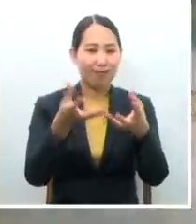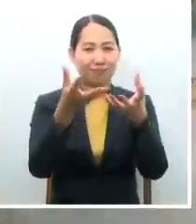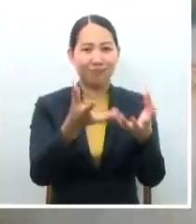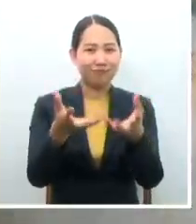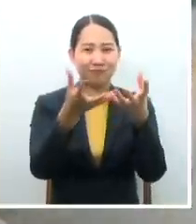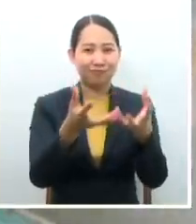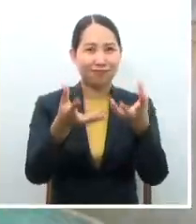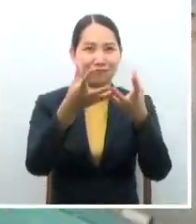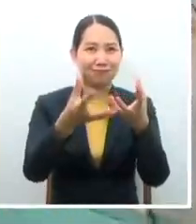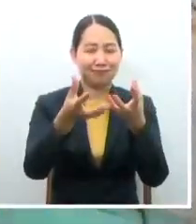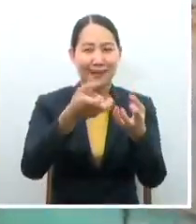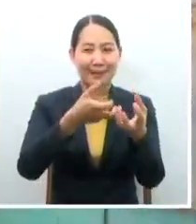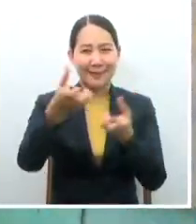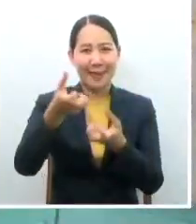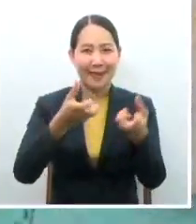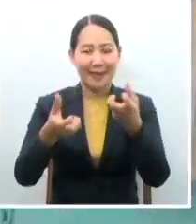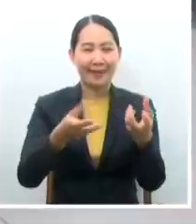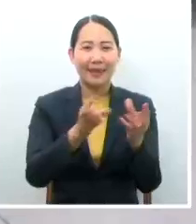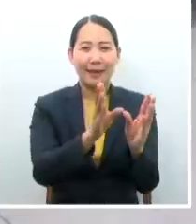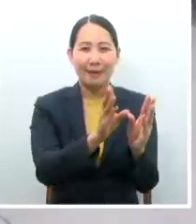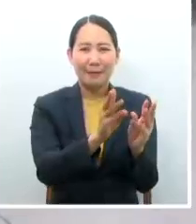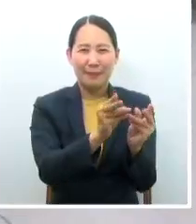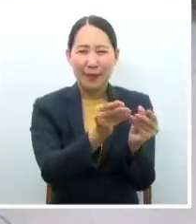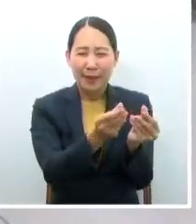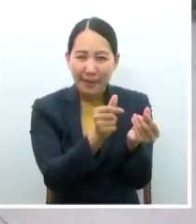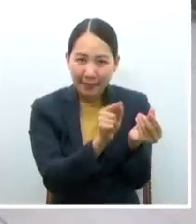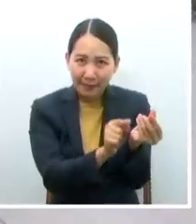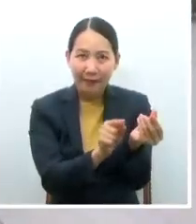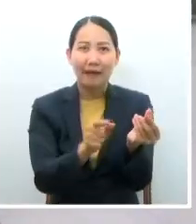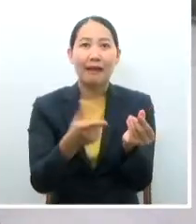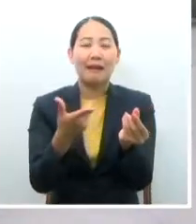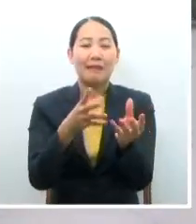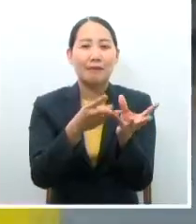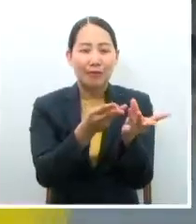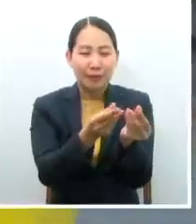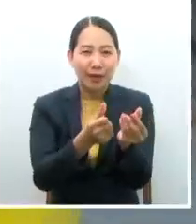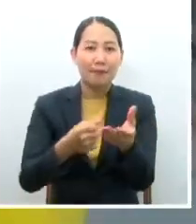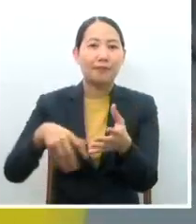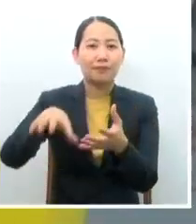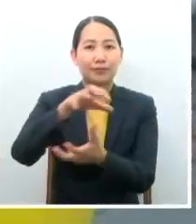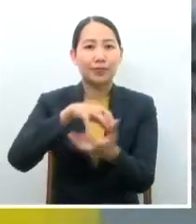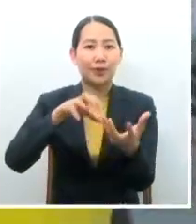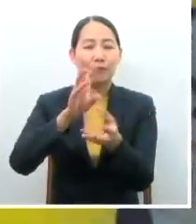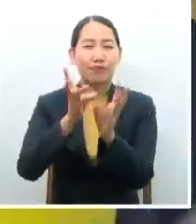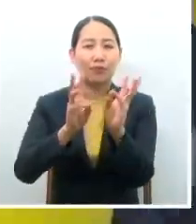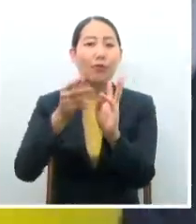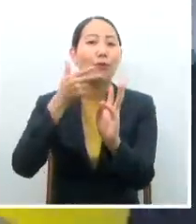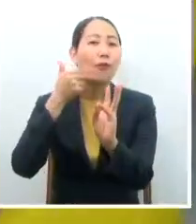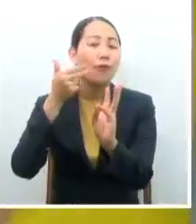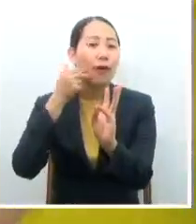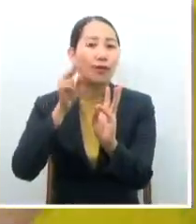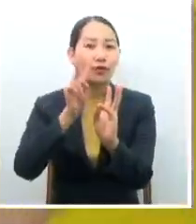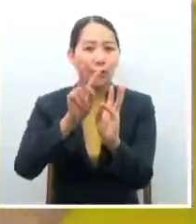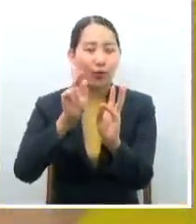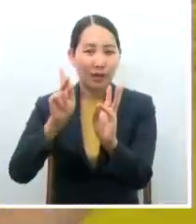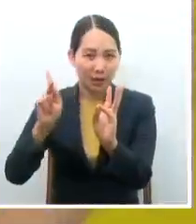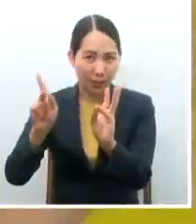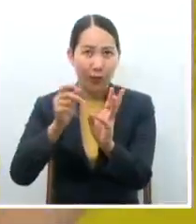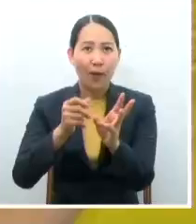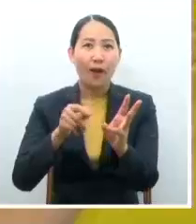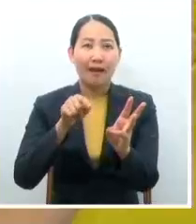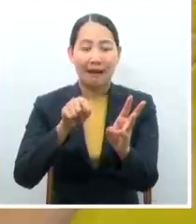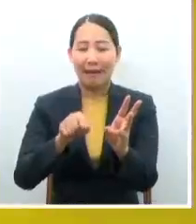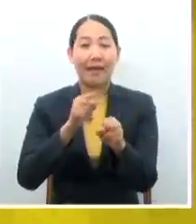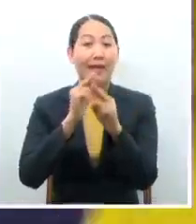ราส่วนเนื้อทุเรียน15กิโลกรัมต่อน้ำตาลทราย2กิโลกรัมในเครื่องกวนอัตโนมัติโดยปราศจากแรงงานค